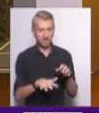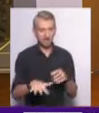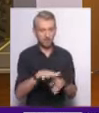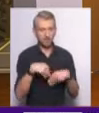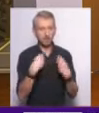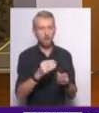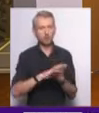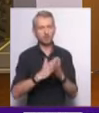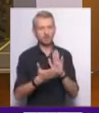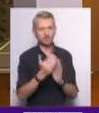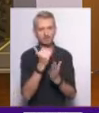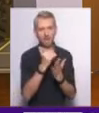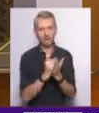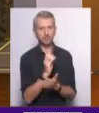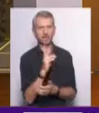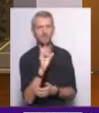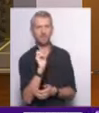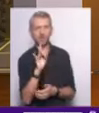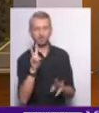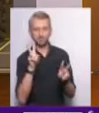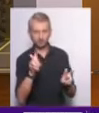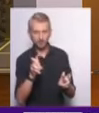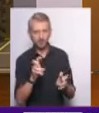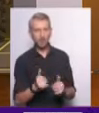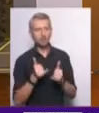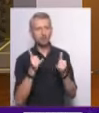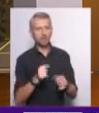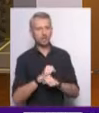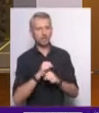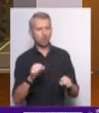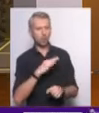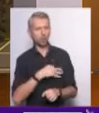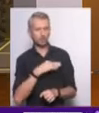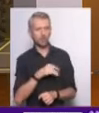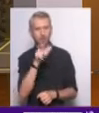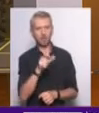наданий статус скверу, і статус скверу на честь героя-розвідника пана Шаповала.